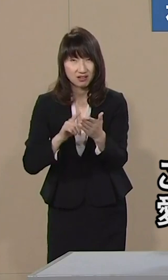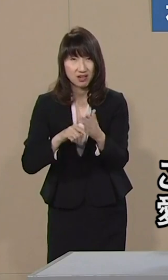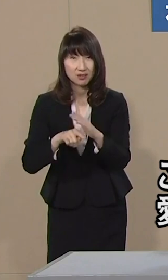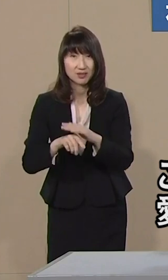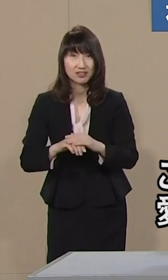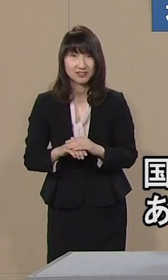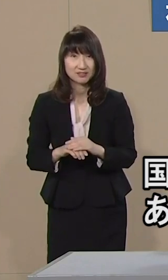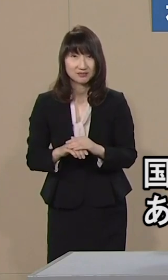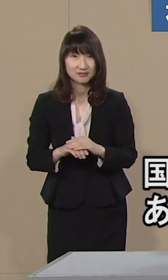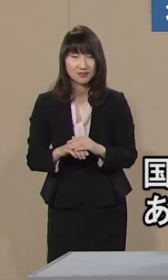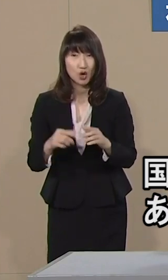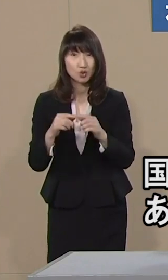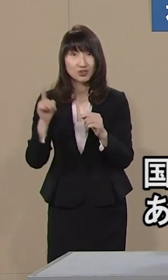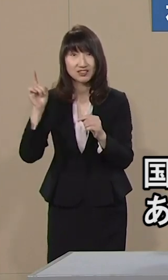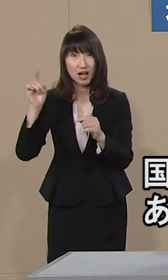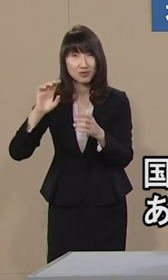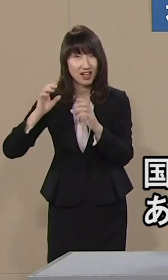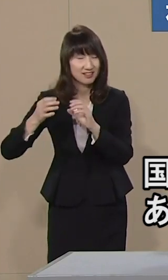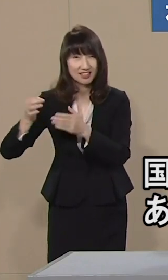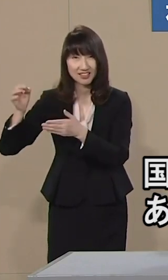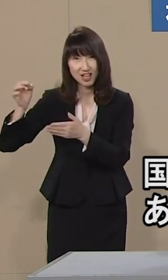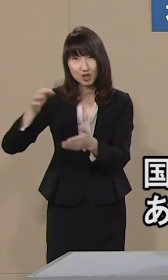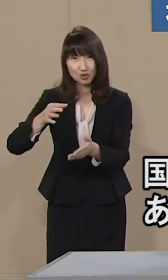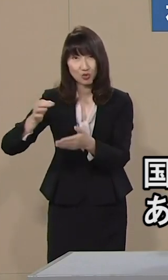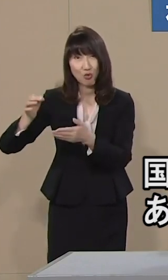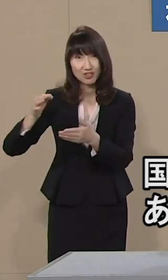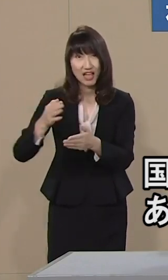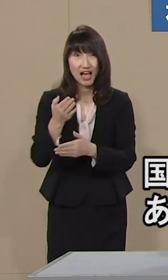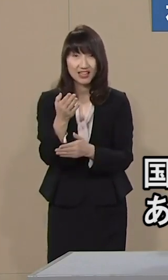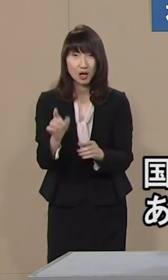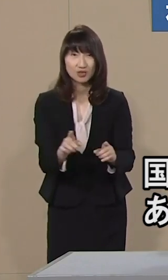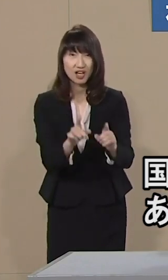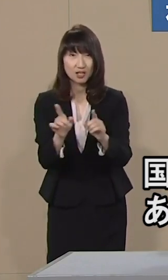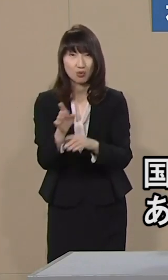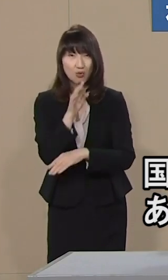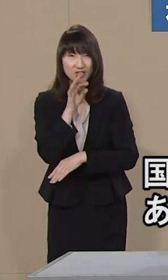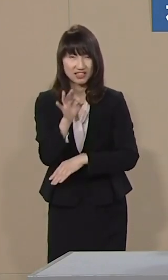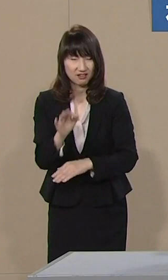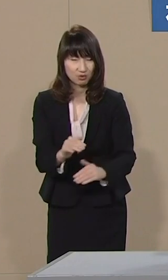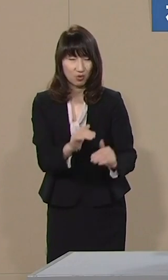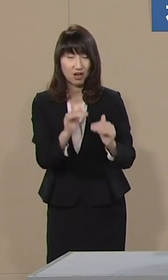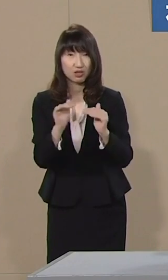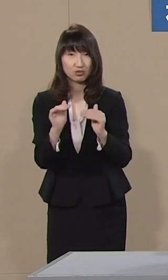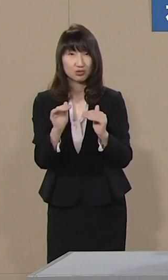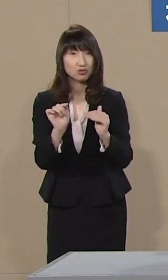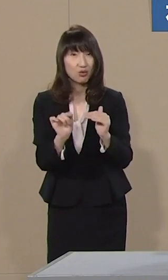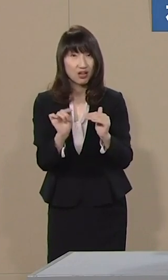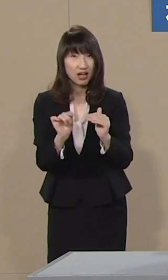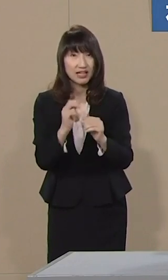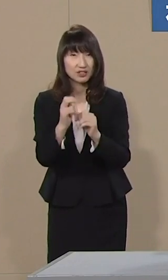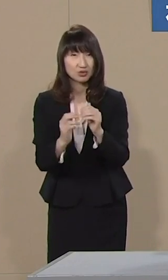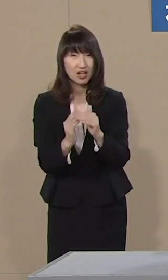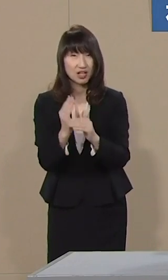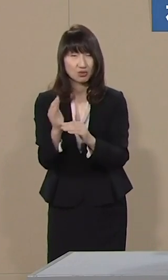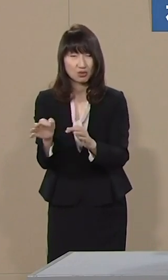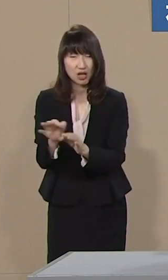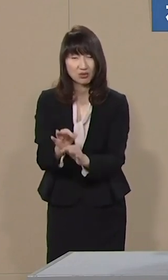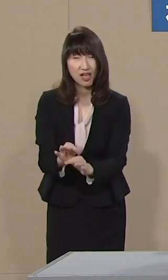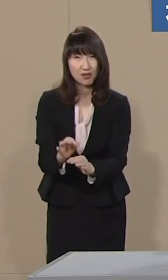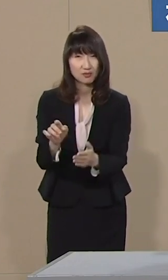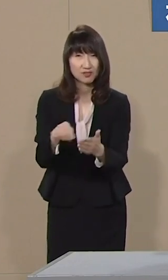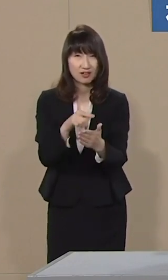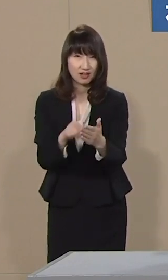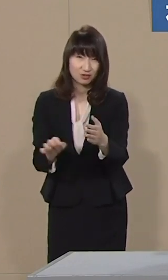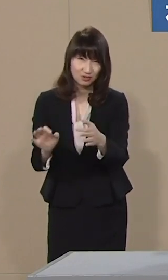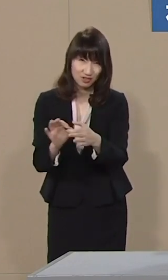足りていない国からの大胆な財政出動であなたの生活を本気で底上げそれが20年以上に及ぶデフレ